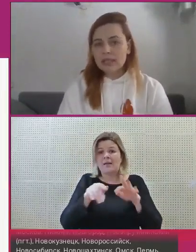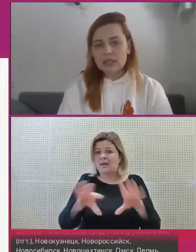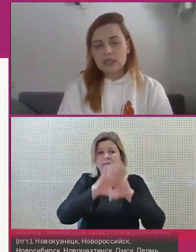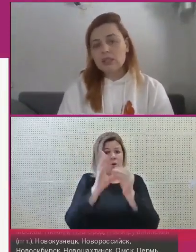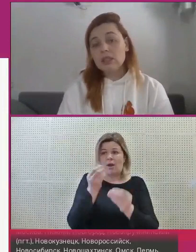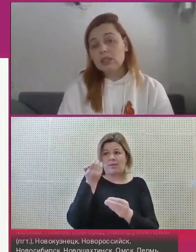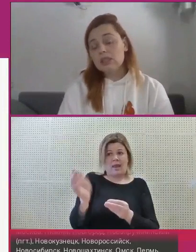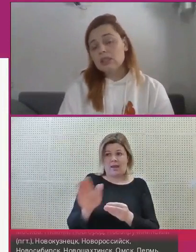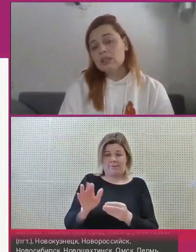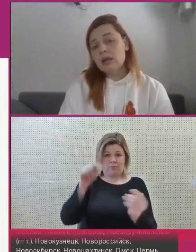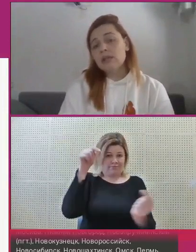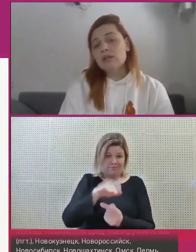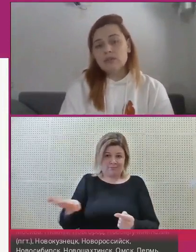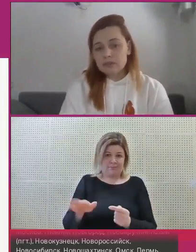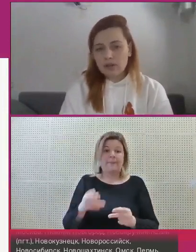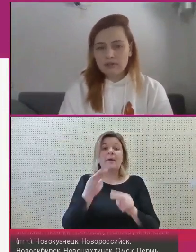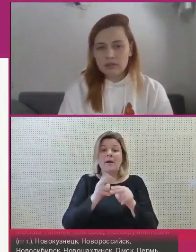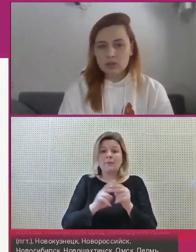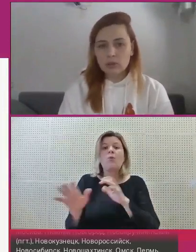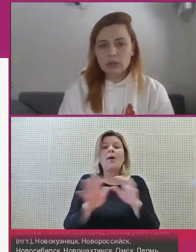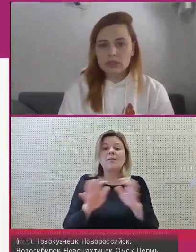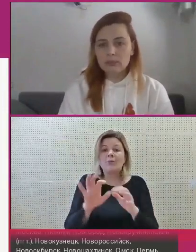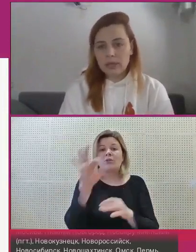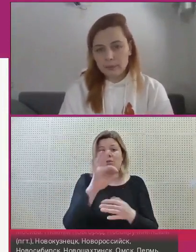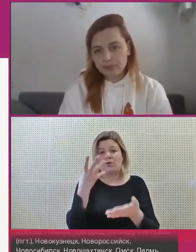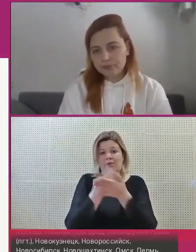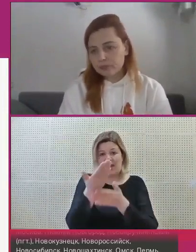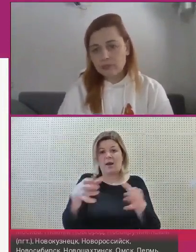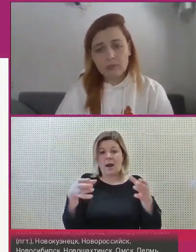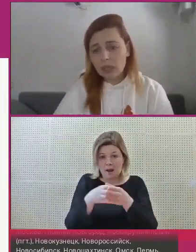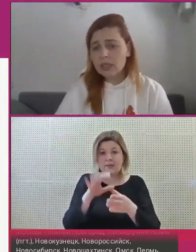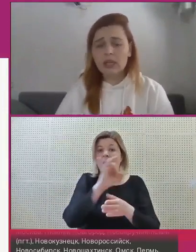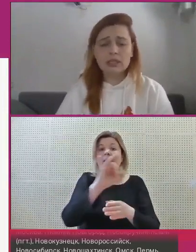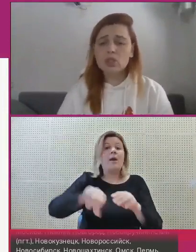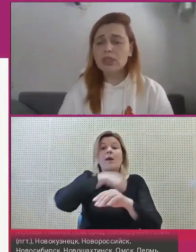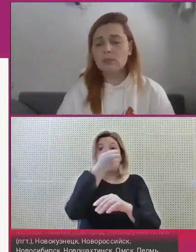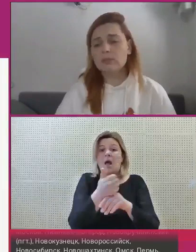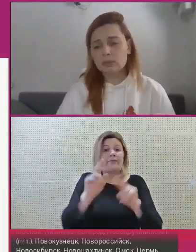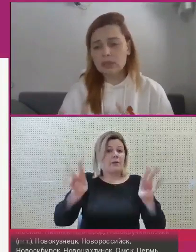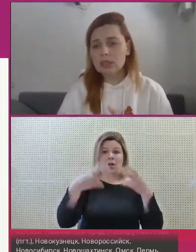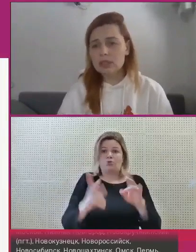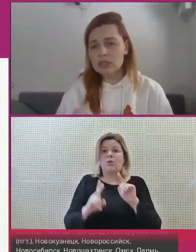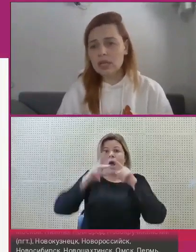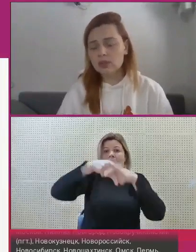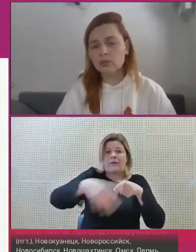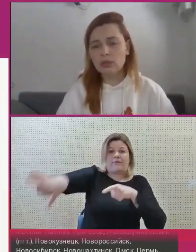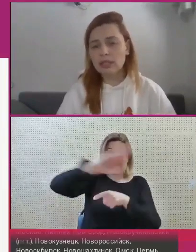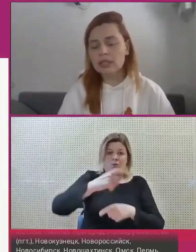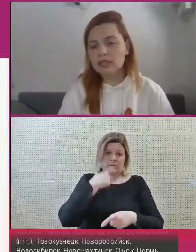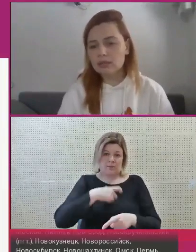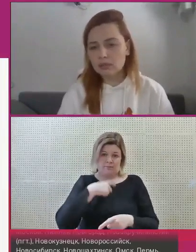своей команде, и самое главное, не сваливайте все на себя. Я, к сожалению, не